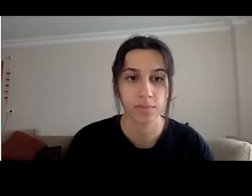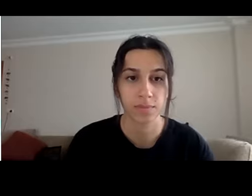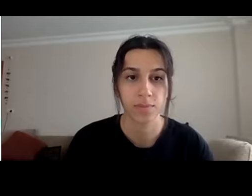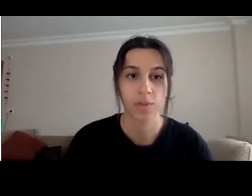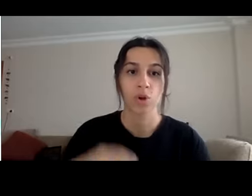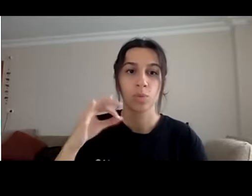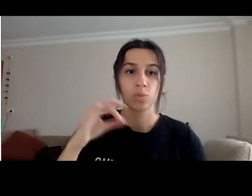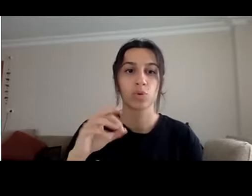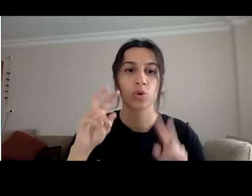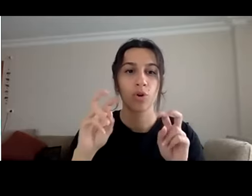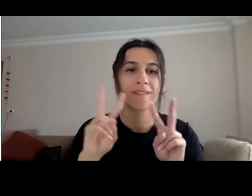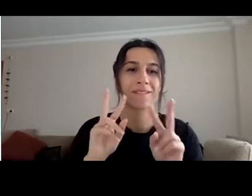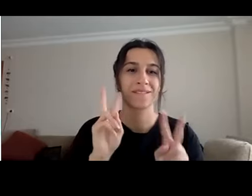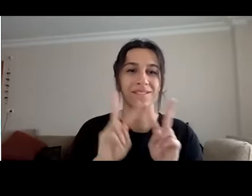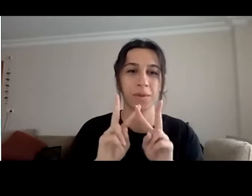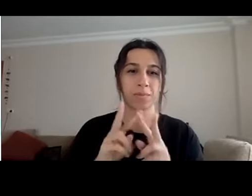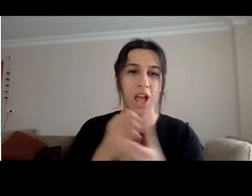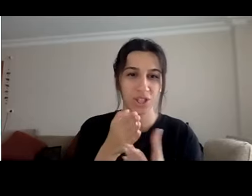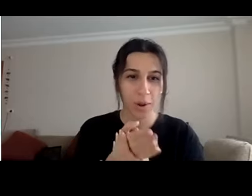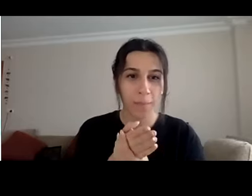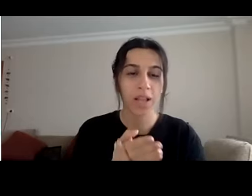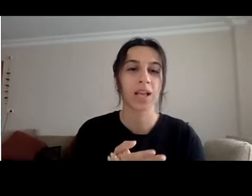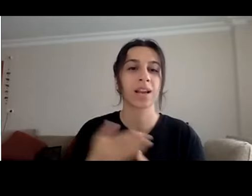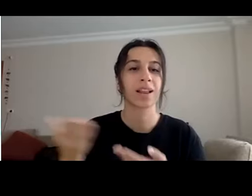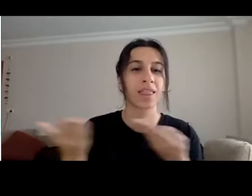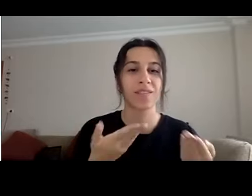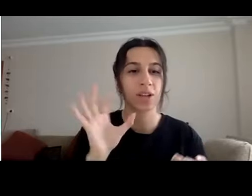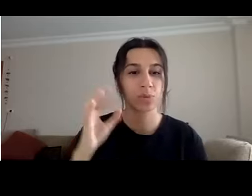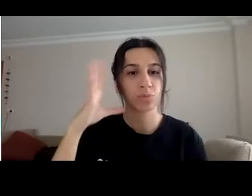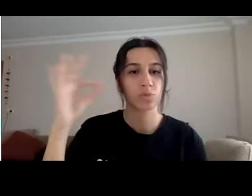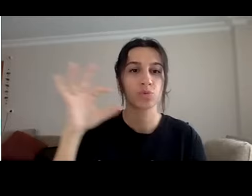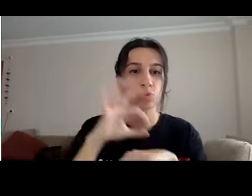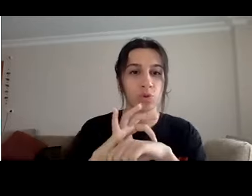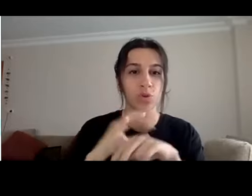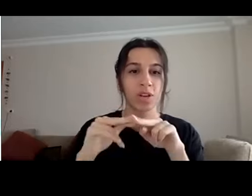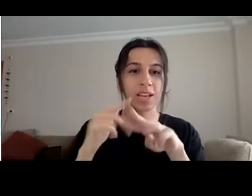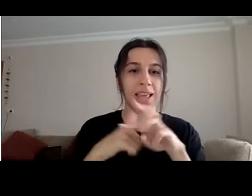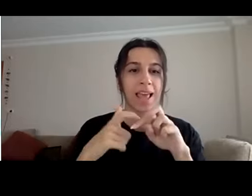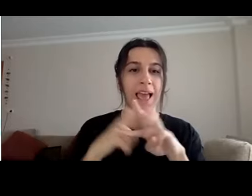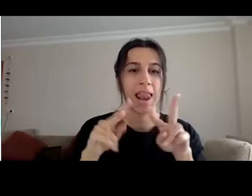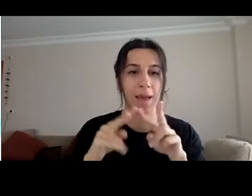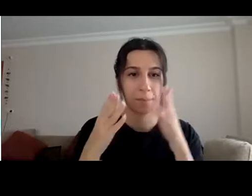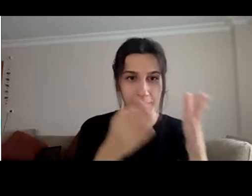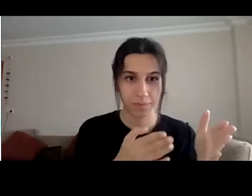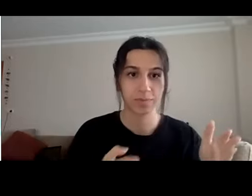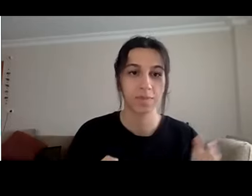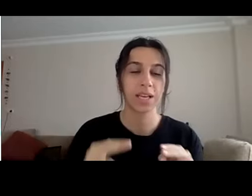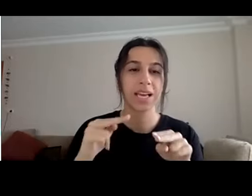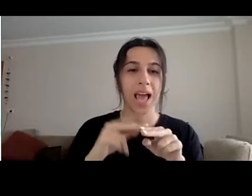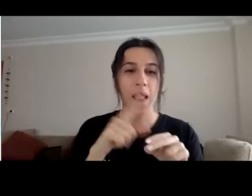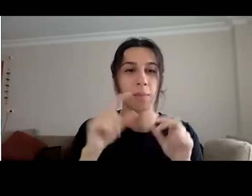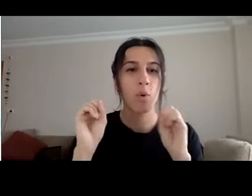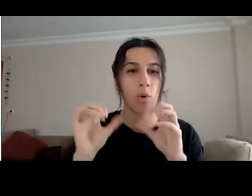bugünkü konumuz web erişilebilirliği ve konuğumuz da Profesör Doktor Kerem Rızvanoğlu. Kerem